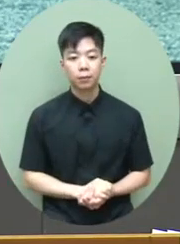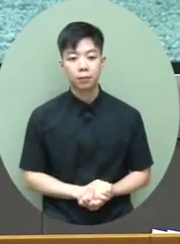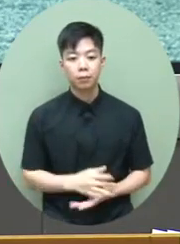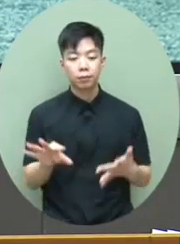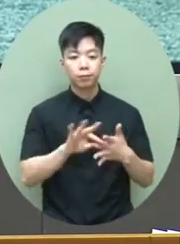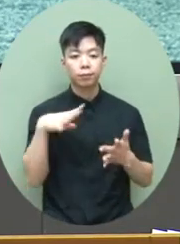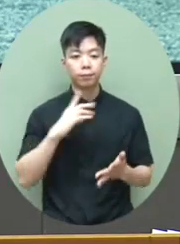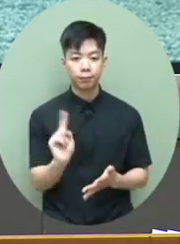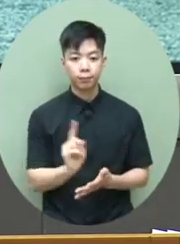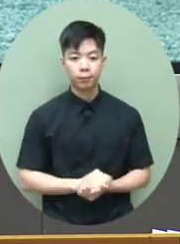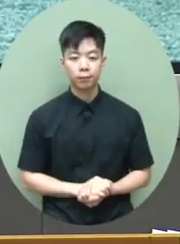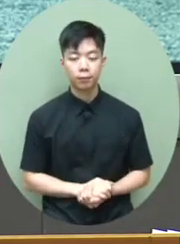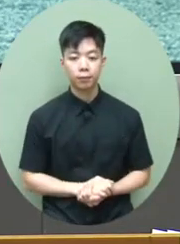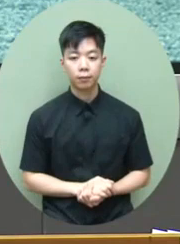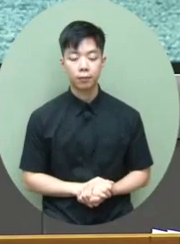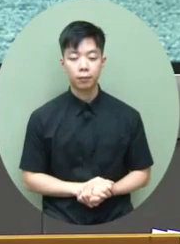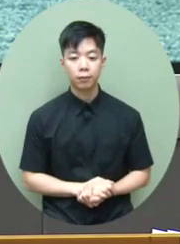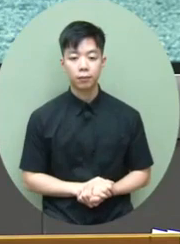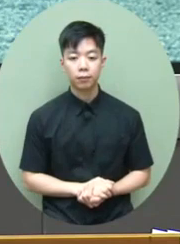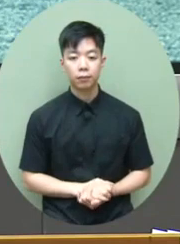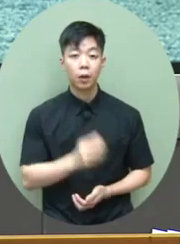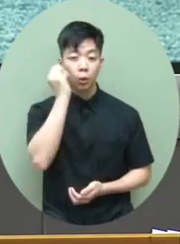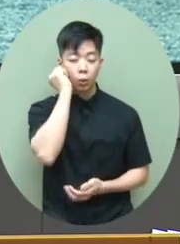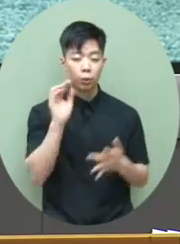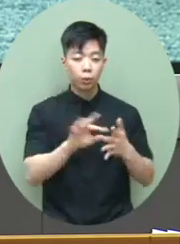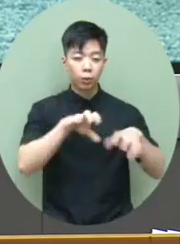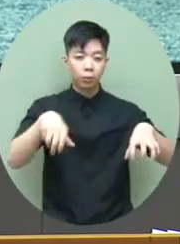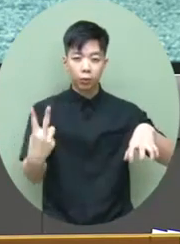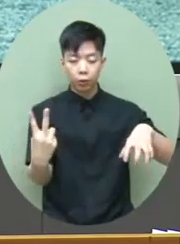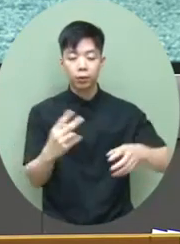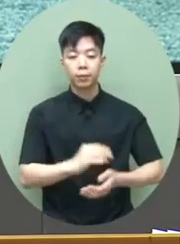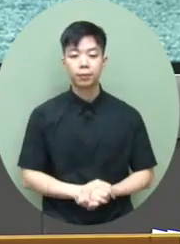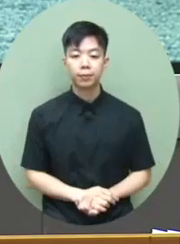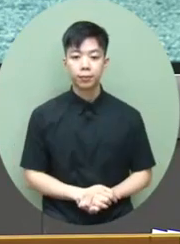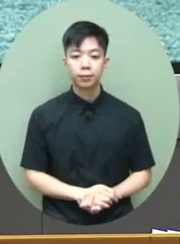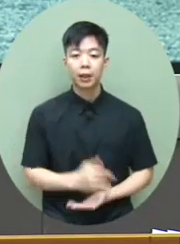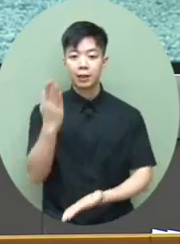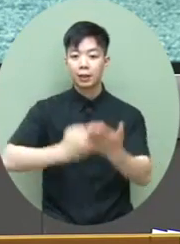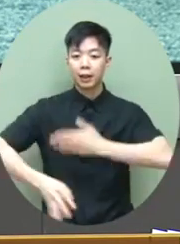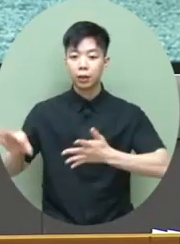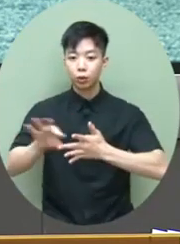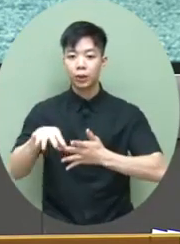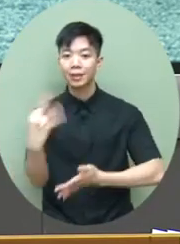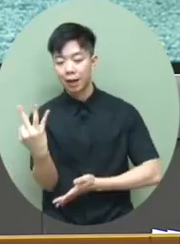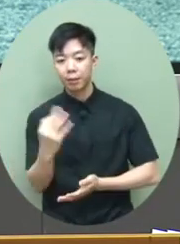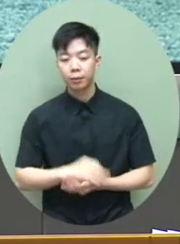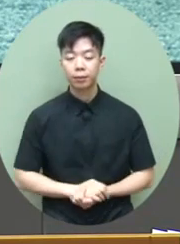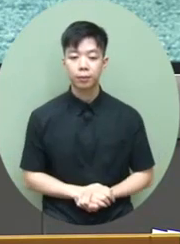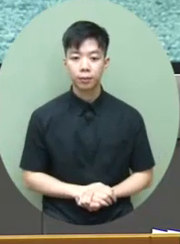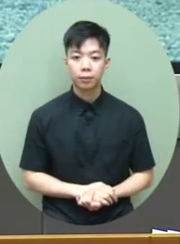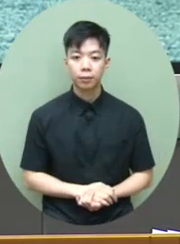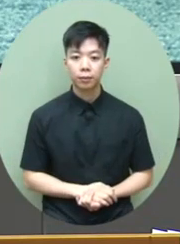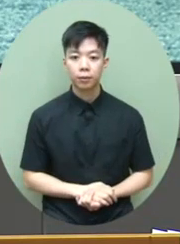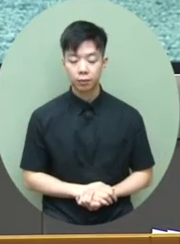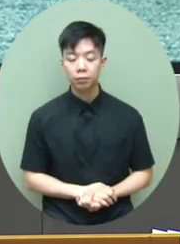院舍嚟講咧，咁我哋有2間老人院舍同埋3間殘疾院舍咧，就各自咧就呈報